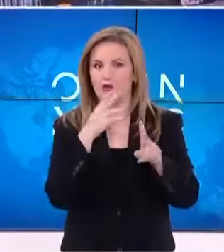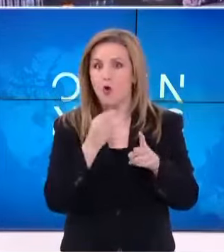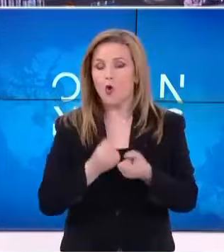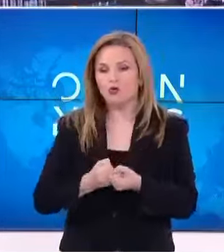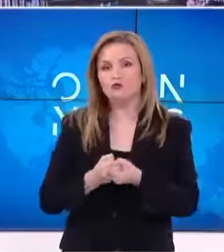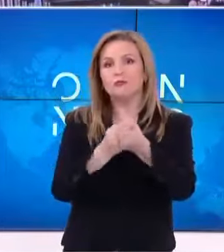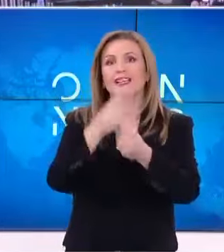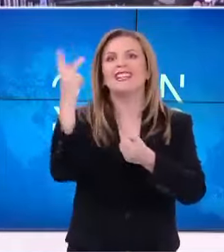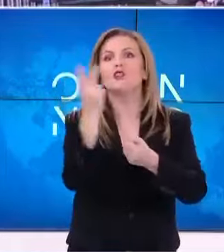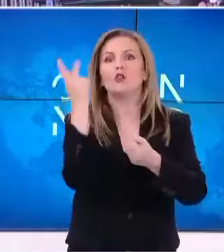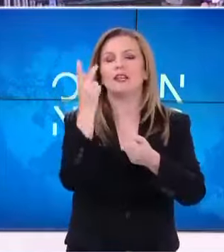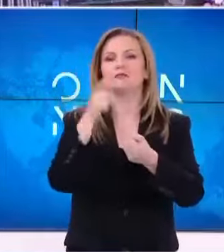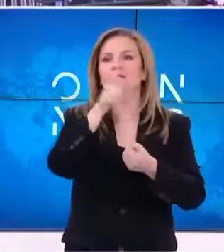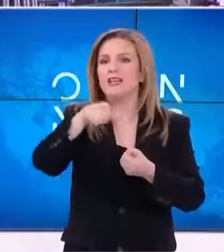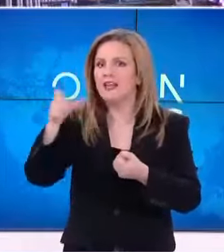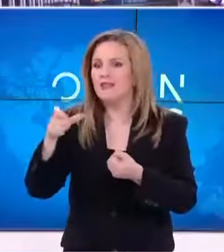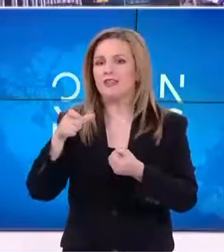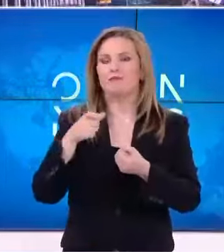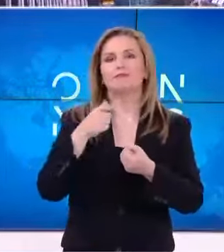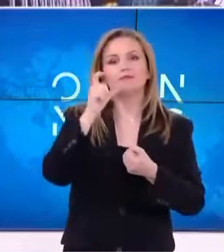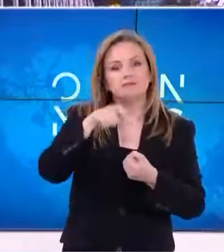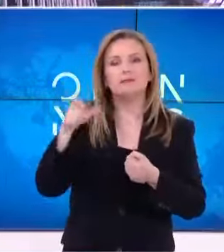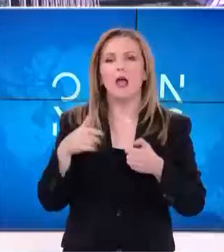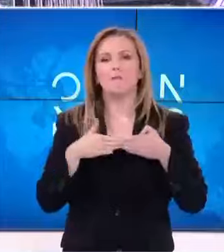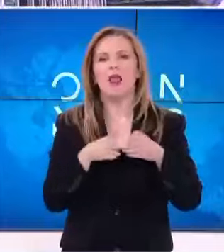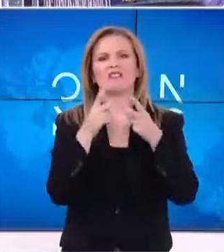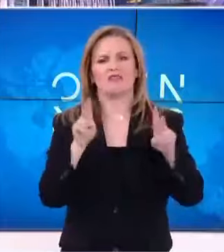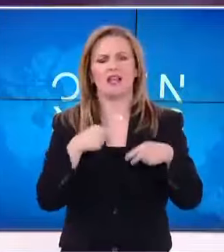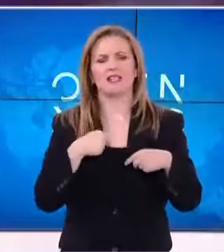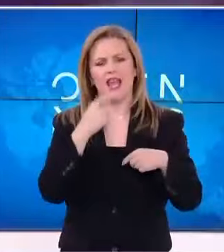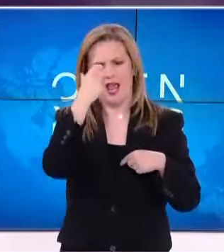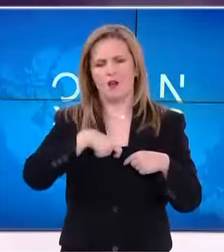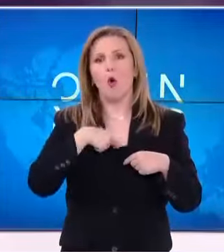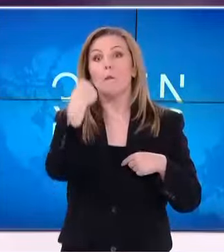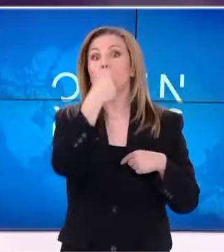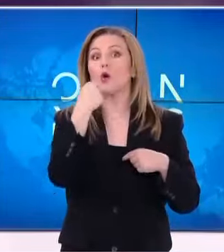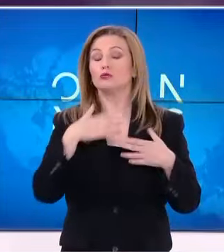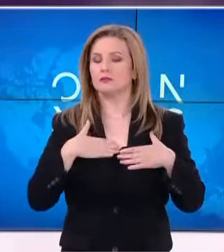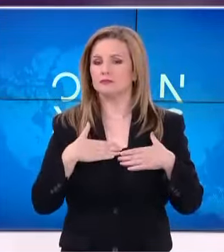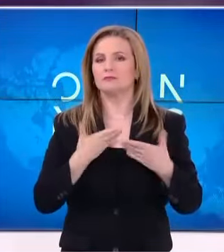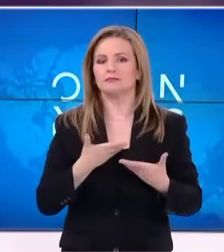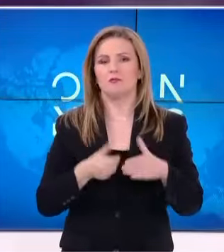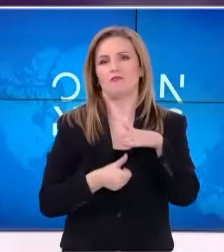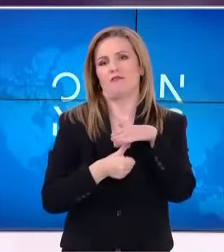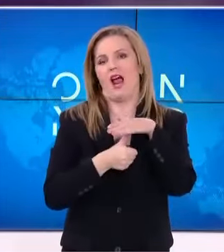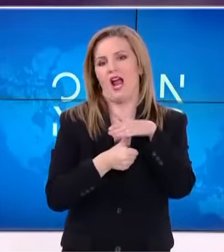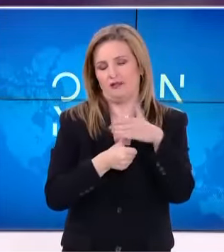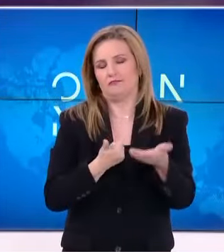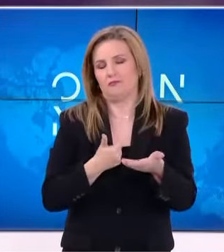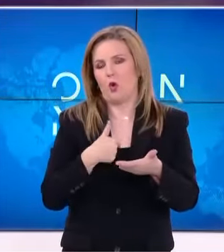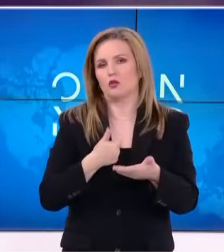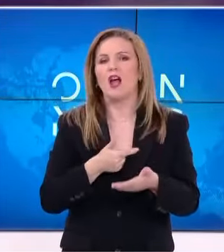στην κοινωνία και στους ίδιους τους πολίτες η πλεύση ελευθερίας έχει αποδείξει και εγώ προσωπικά ως η πολιτική αρχηγός που είμαι εκεί